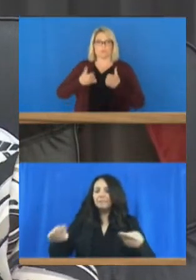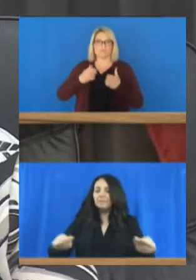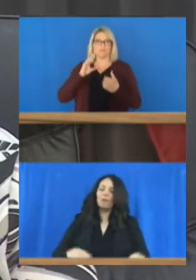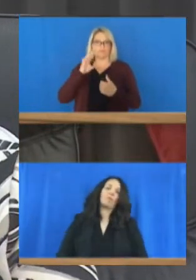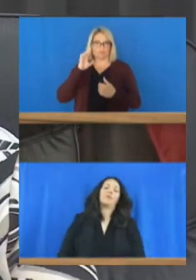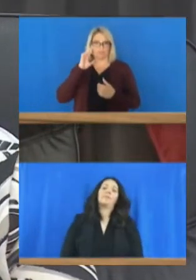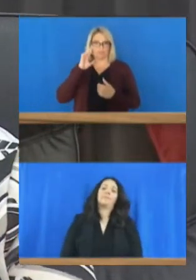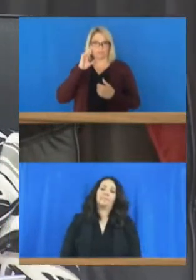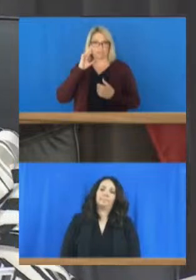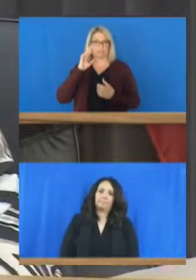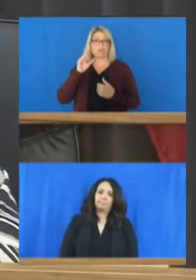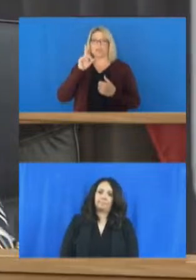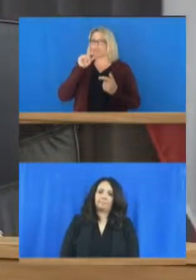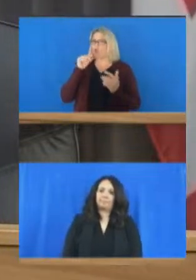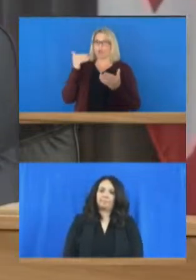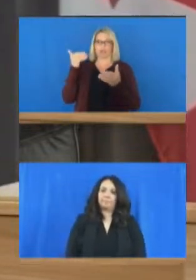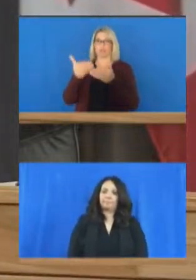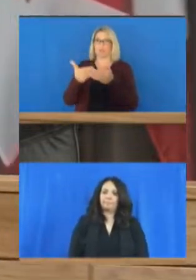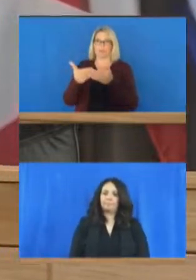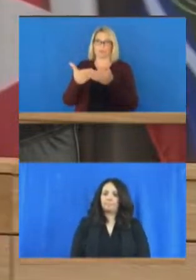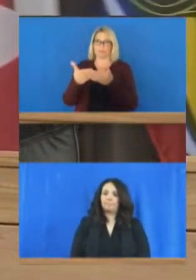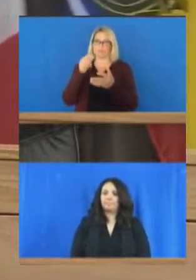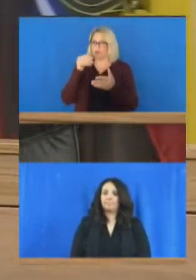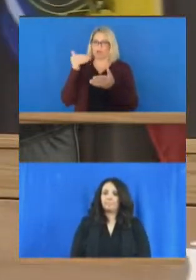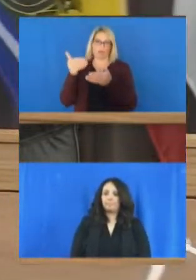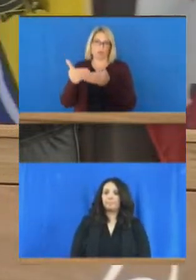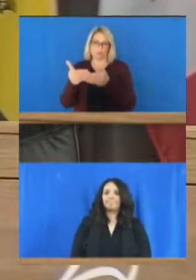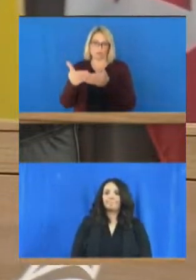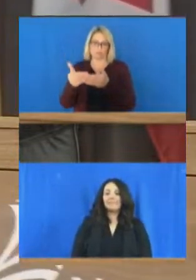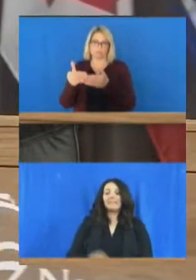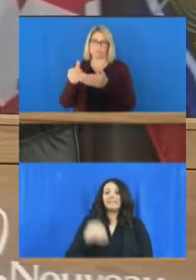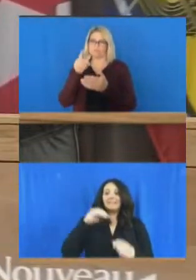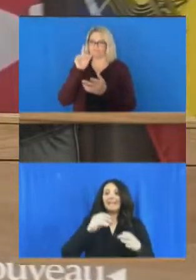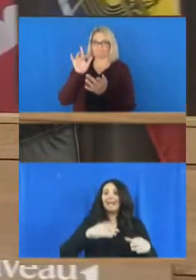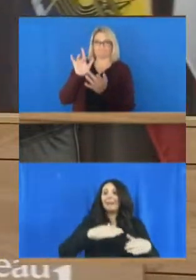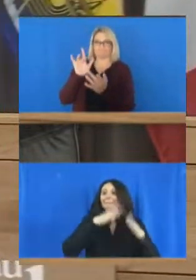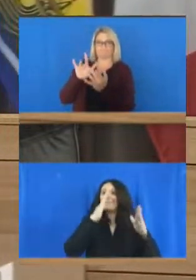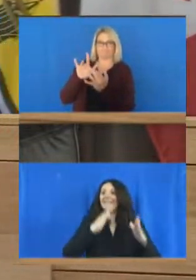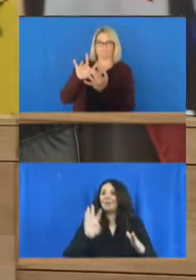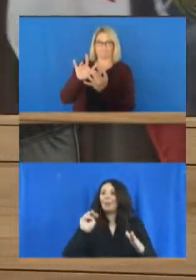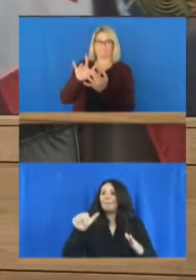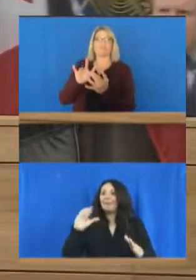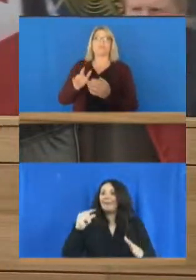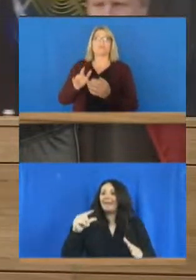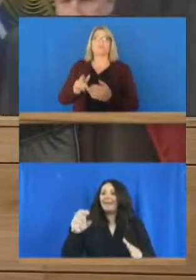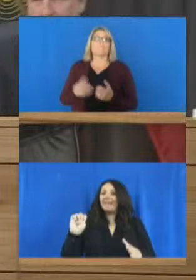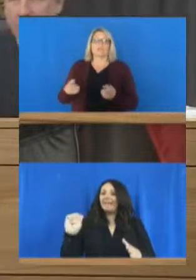tenu des craintes des psychologues, est-ce que vous allez de l'avant avec le projet de loi 35?